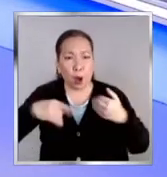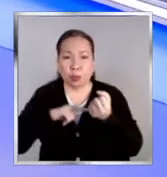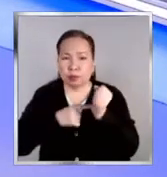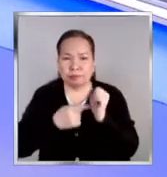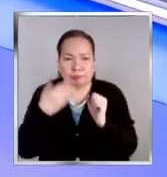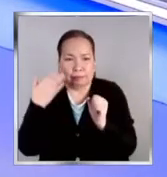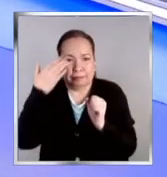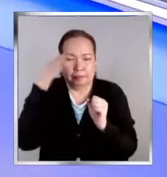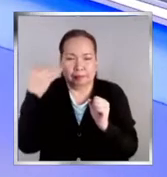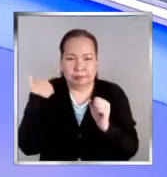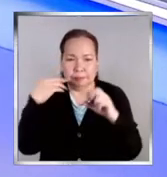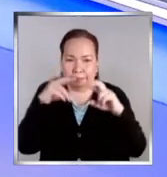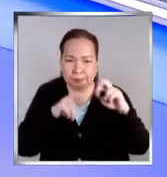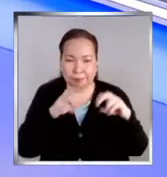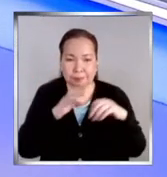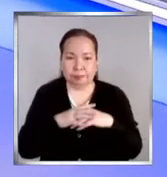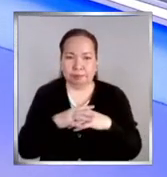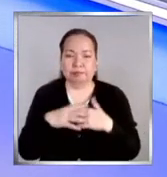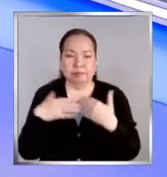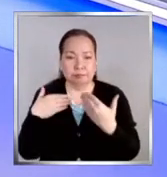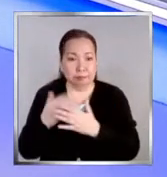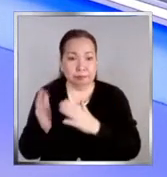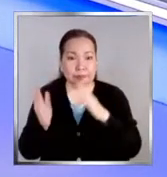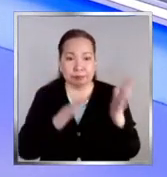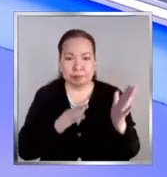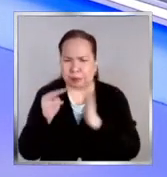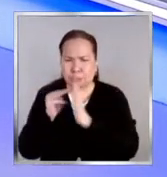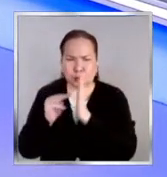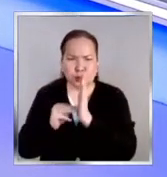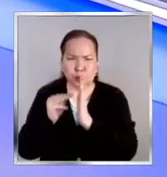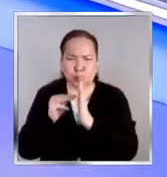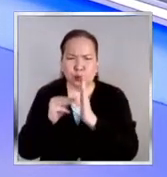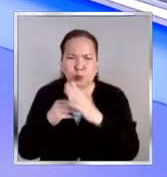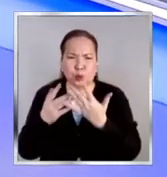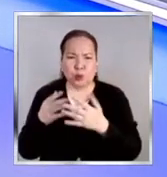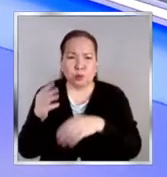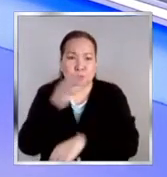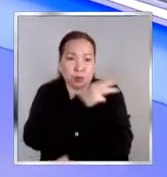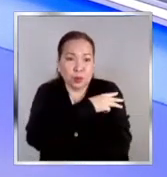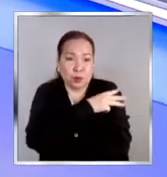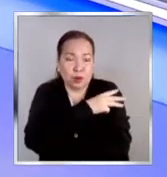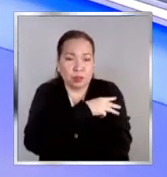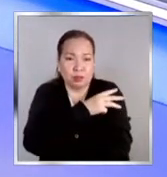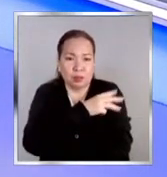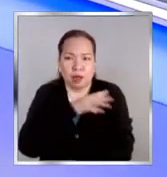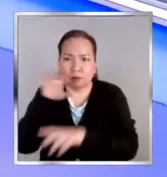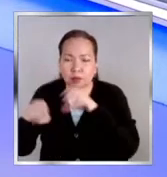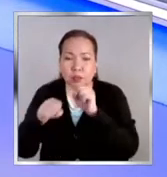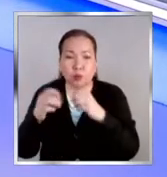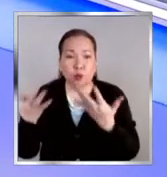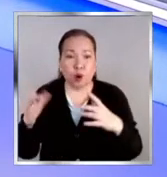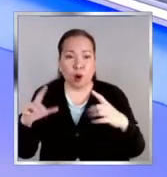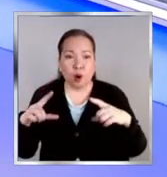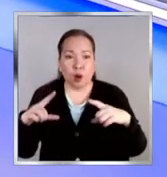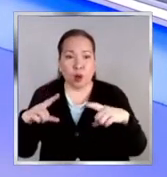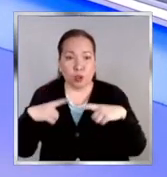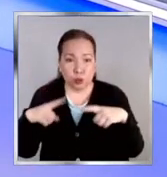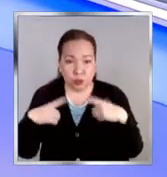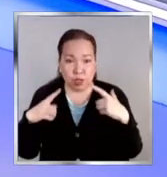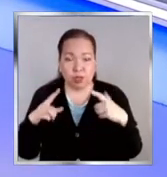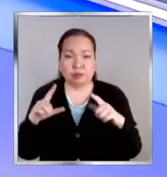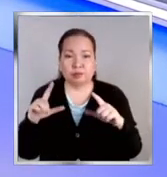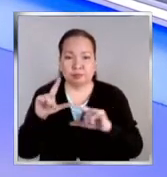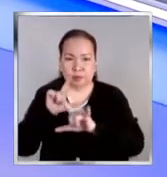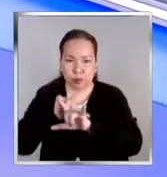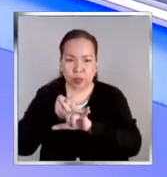Milyon-milyong pisong halaga ng marijuana nasabat sa magkahiwalay na operasyon ng mga otoridad sa Laguna at Taytay, Rizal. Yan ang Sunny Puwera sa